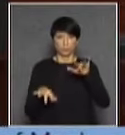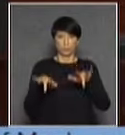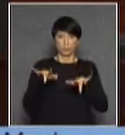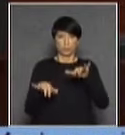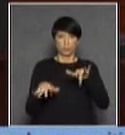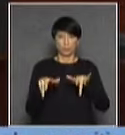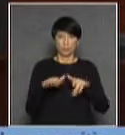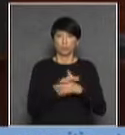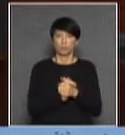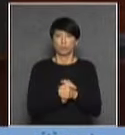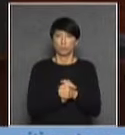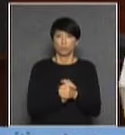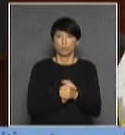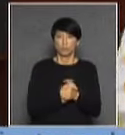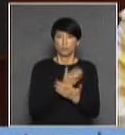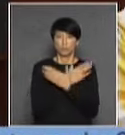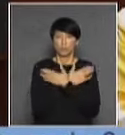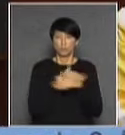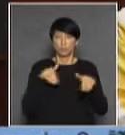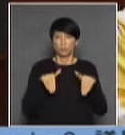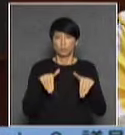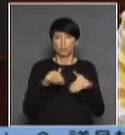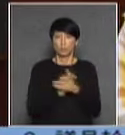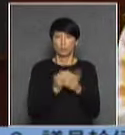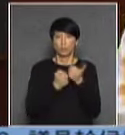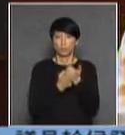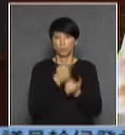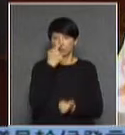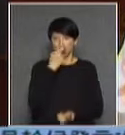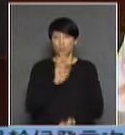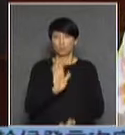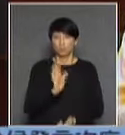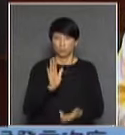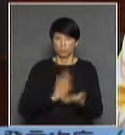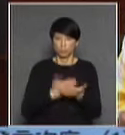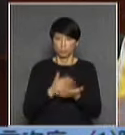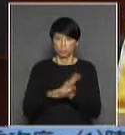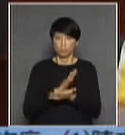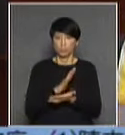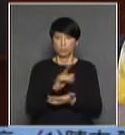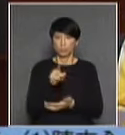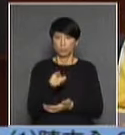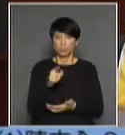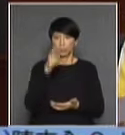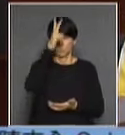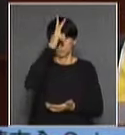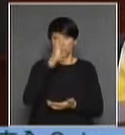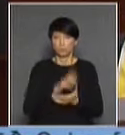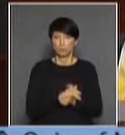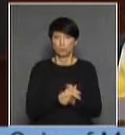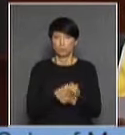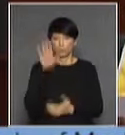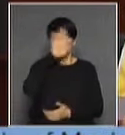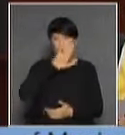会指责这个爱护动物协会是良粉，因为它已经存在多年。但是在这个政府这个黑箱作